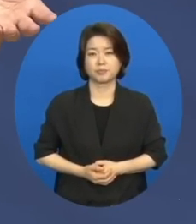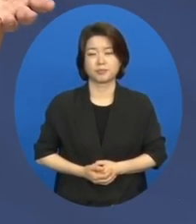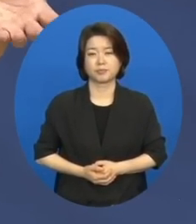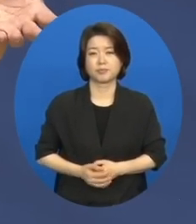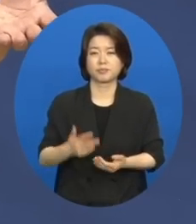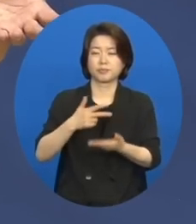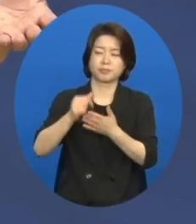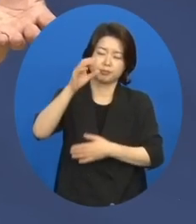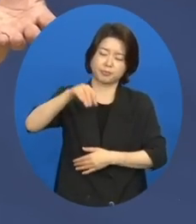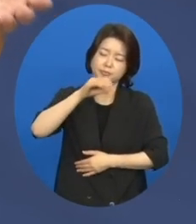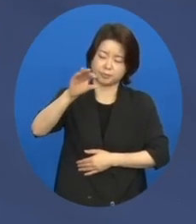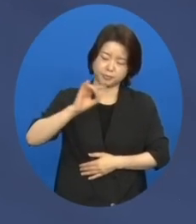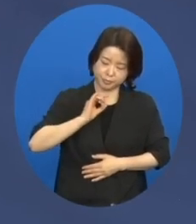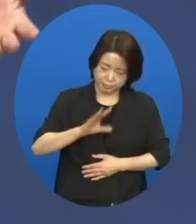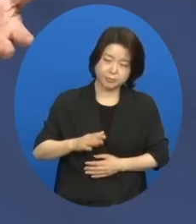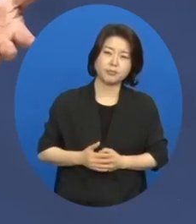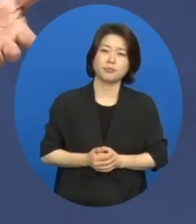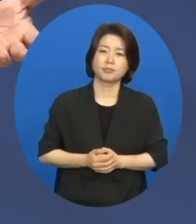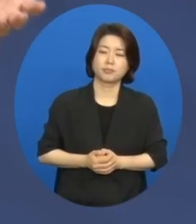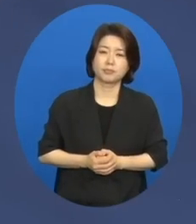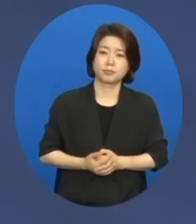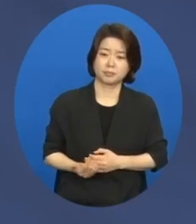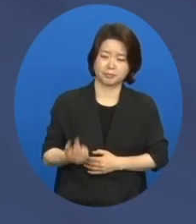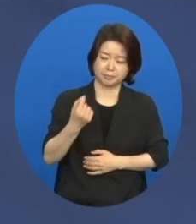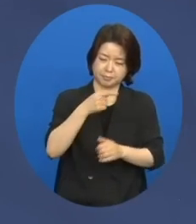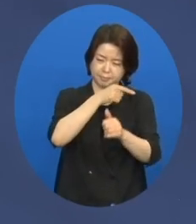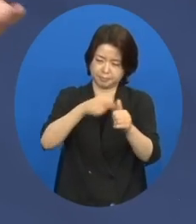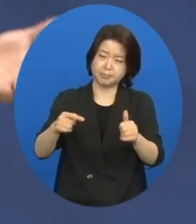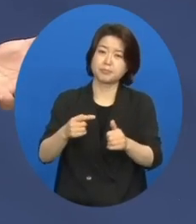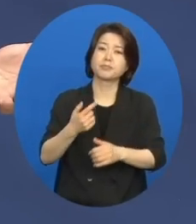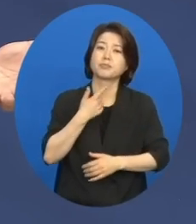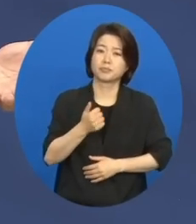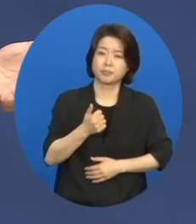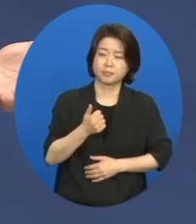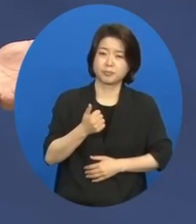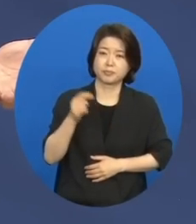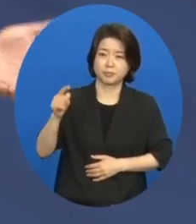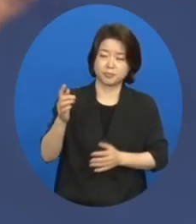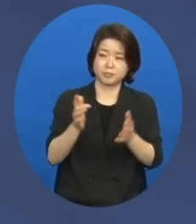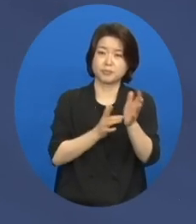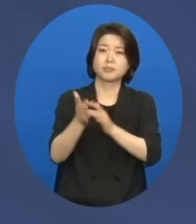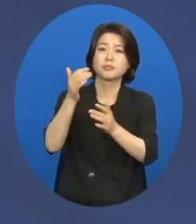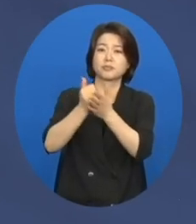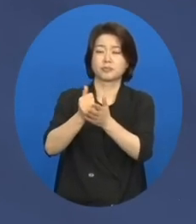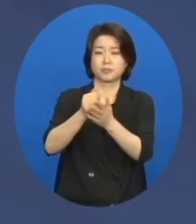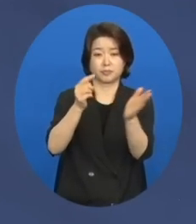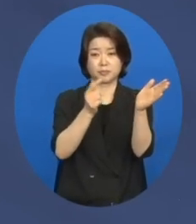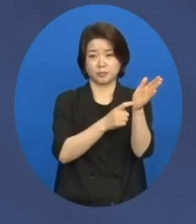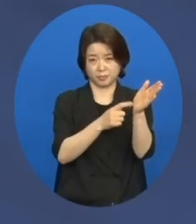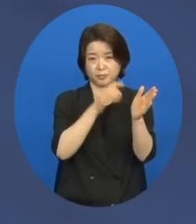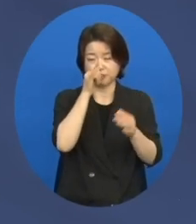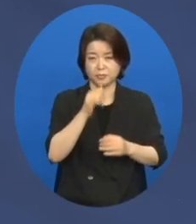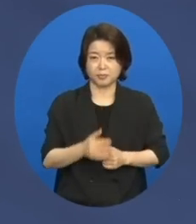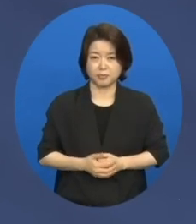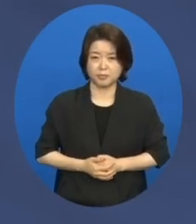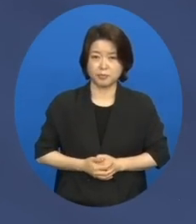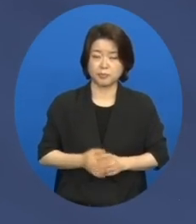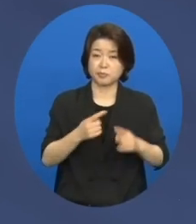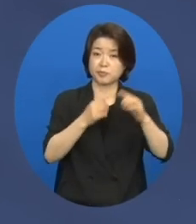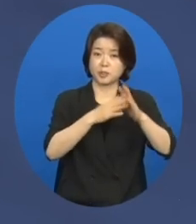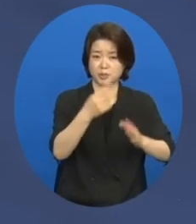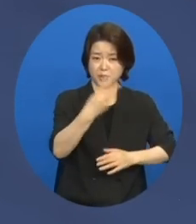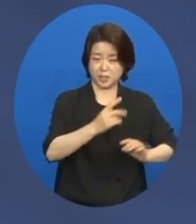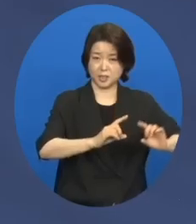주님의 그 십자가 말이에요. 일찍 죽임을 당한 그 아들 예수님 말이에요. 교회는요 2000년 역사